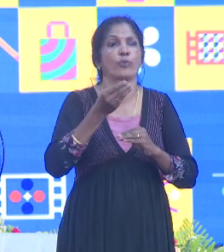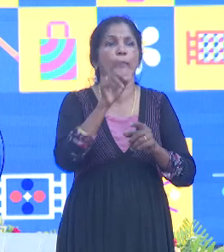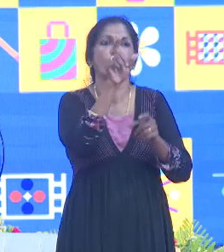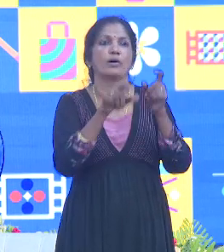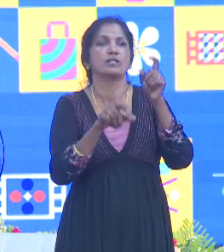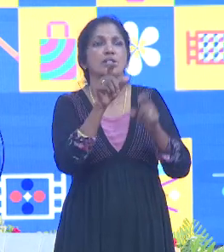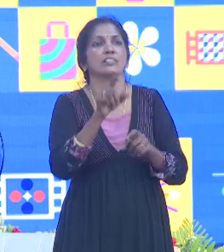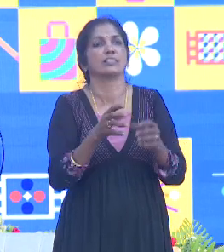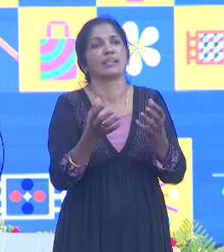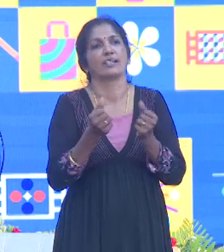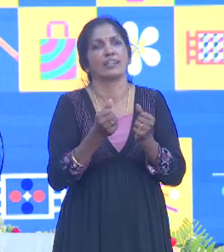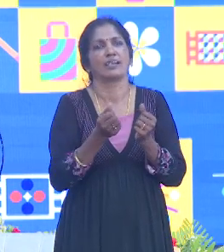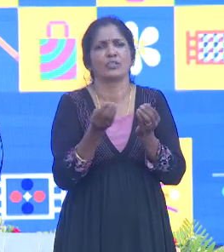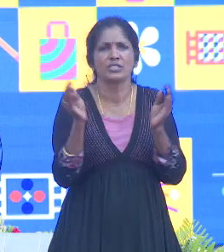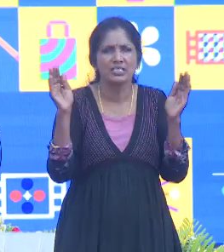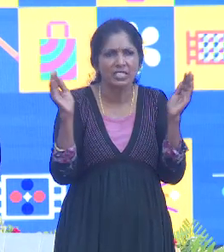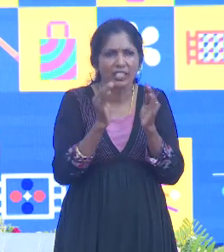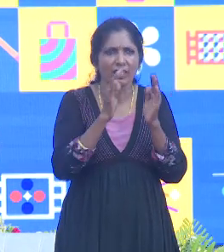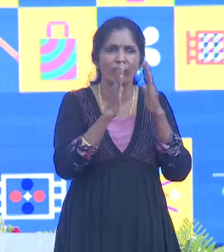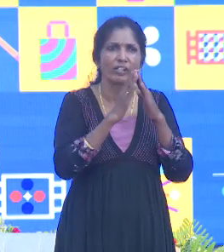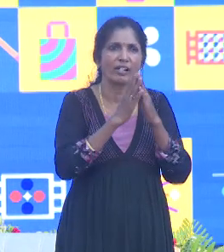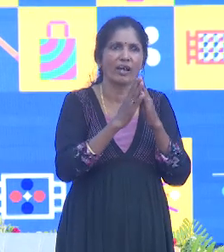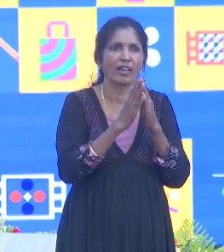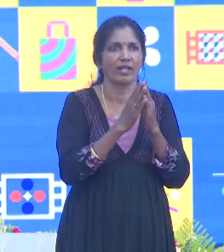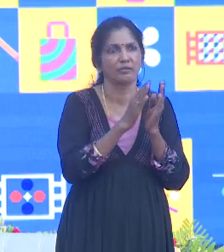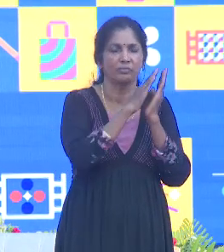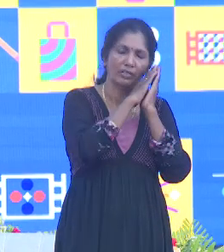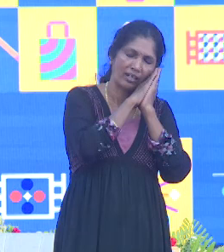ആളുകൾക്ക് അതിനുള്ള സൗകര്യം ഉണ്ടാക്കി കൊടുക്കാൻ ഗവൺമെൻറ്റിന് കഴിഞ്ഞു.